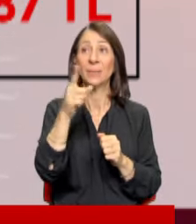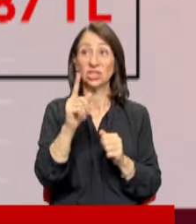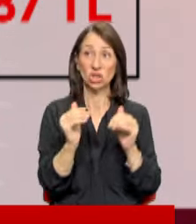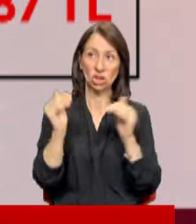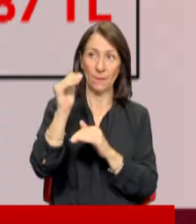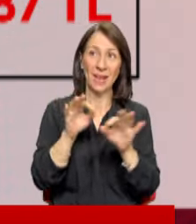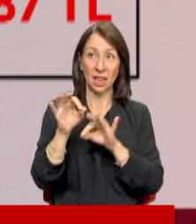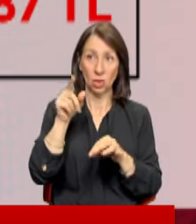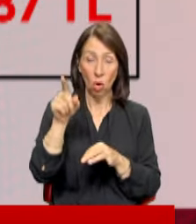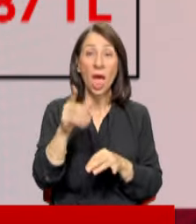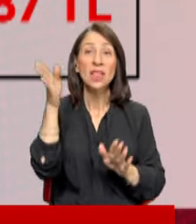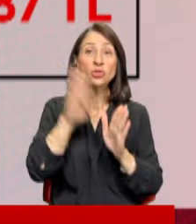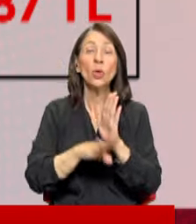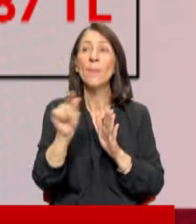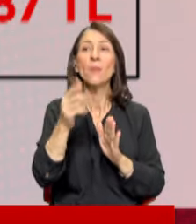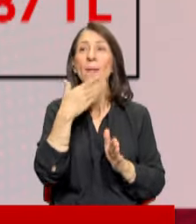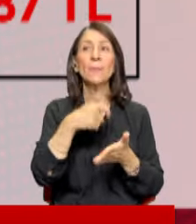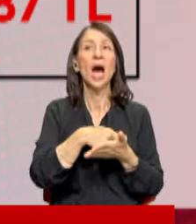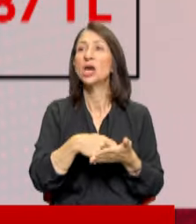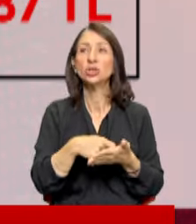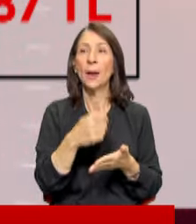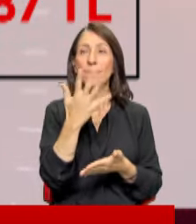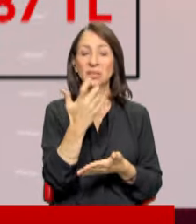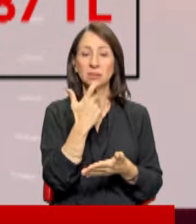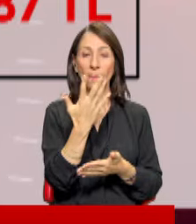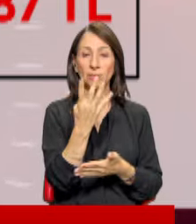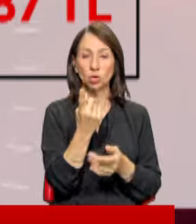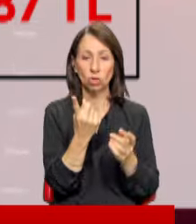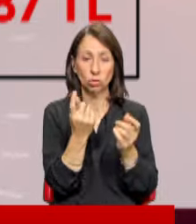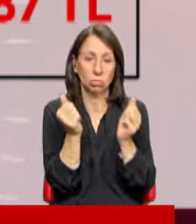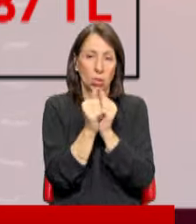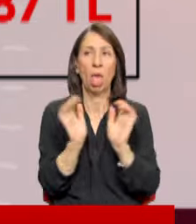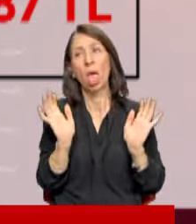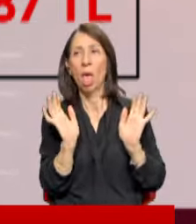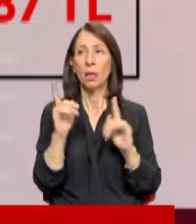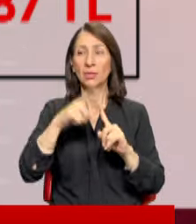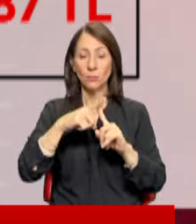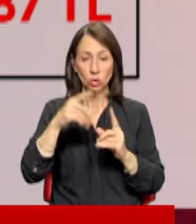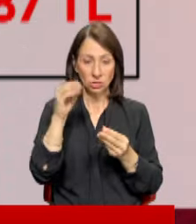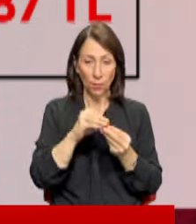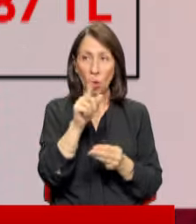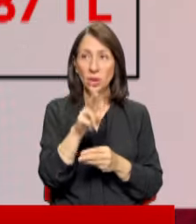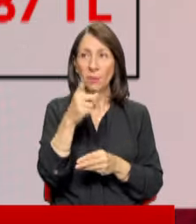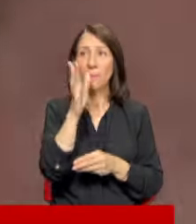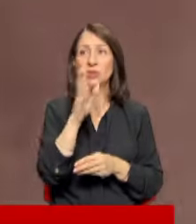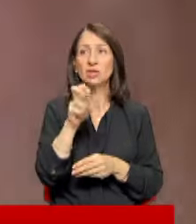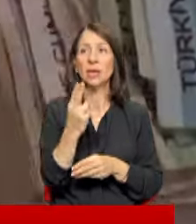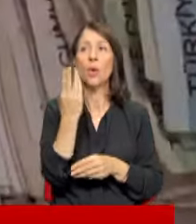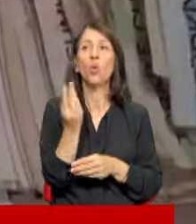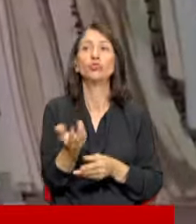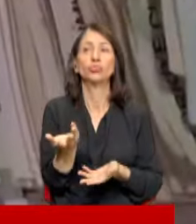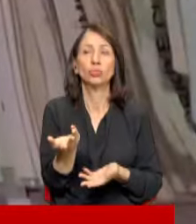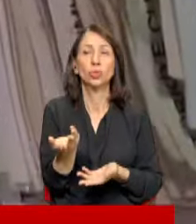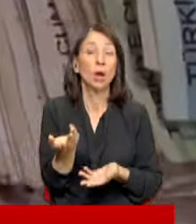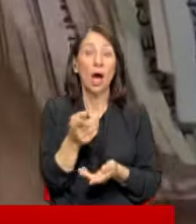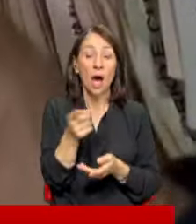çıkarılması planlanıyor en düşük memur emeklisi aylığı İsa 5 yılda 5,5 kat arttı Temmuz zammıyla İsa 177.000 587 lira